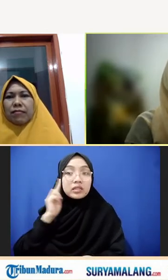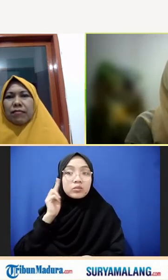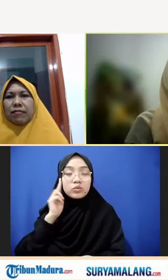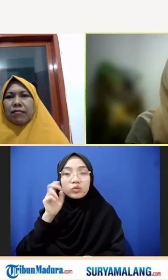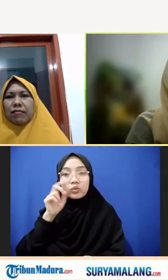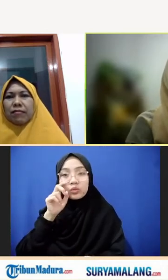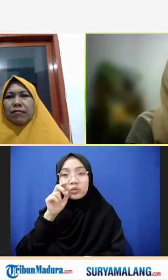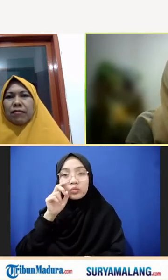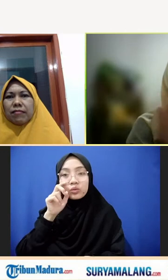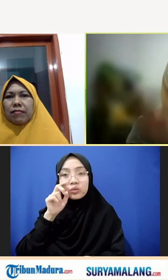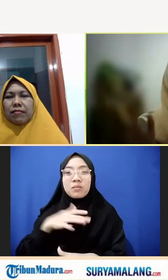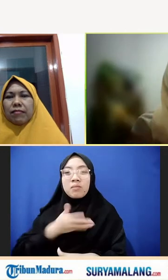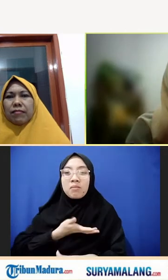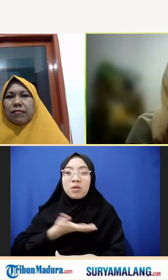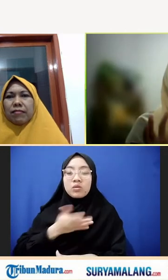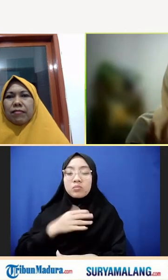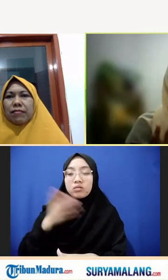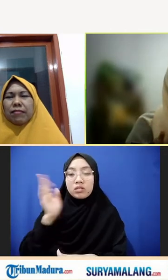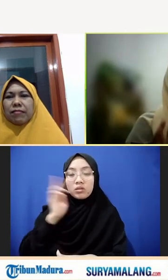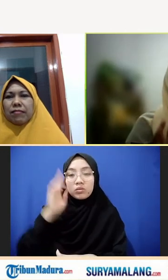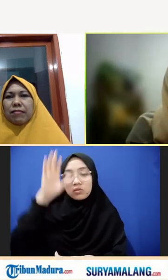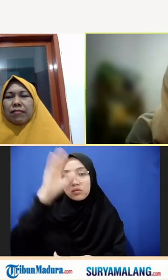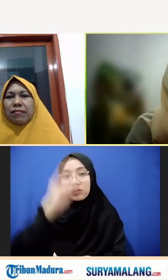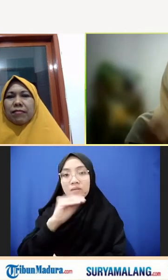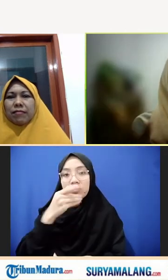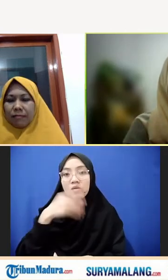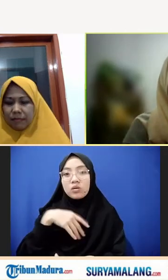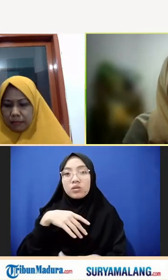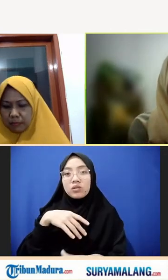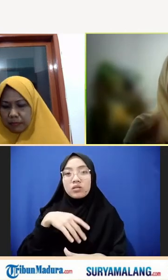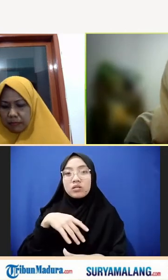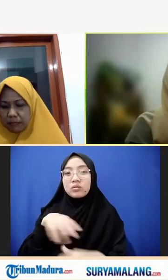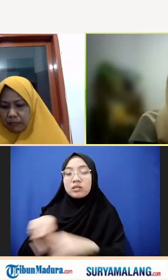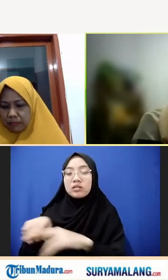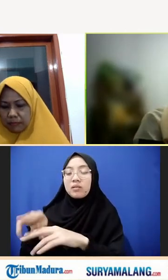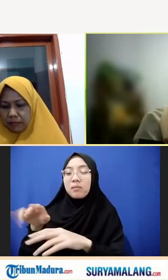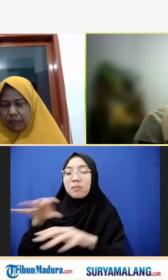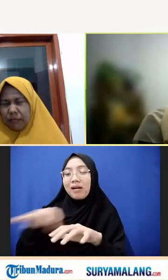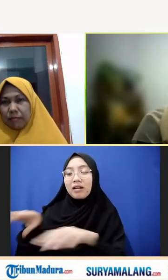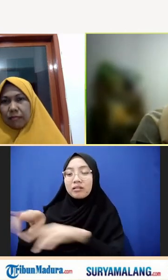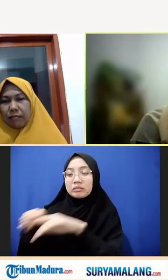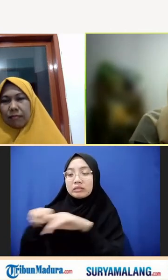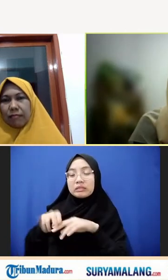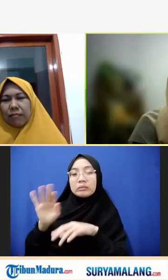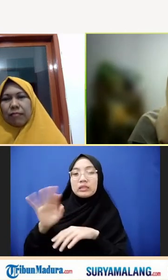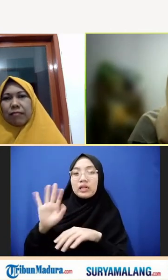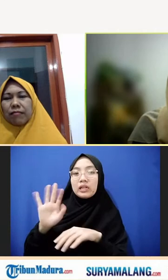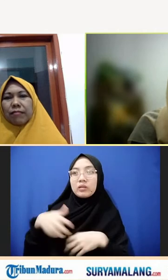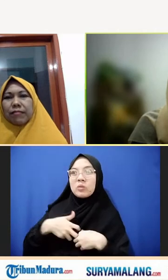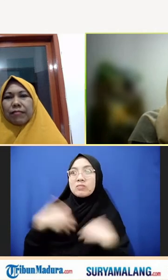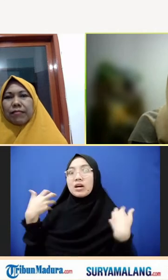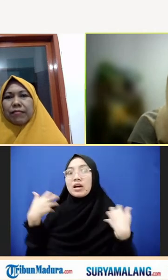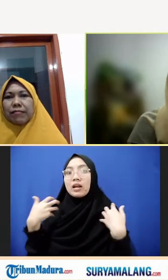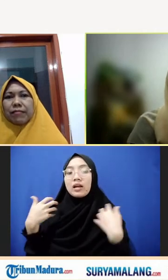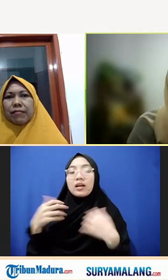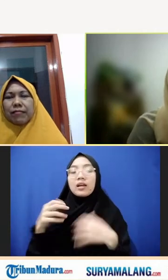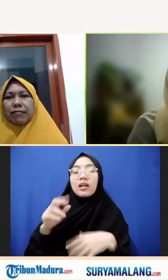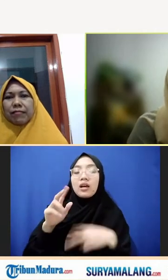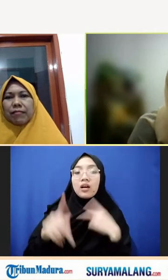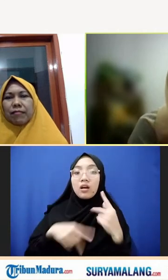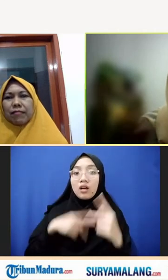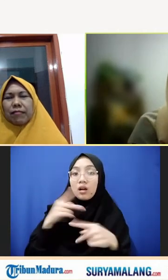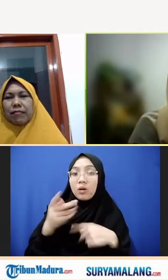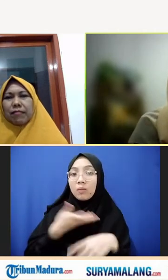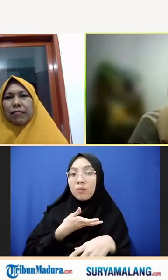mulai pengen, ibu kan tahu pattern-nya kan, nggak dipinjemin barang, bentar lagi dia akan marah. Nah, jadi begitu dia mau,